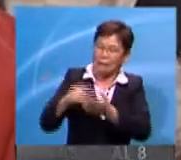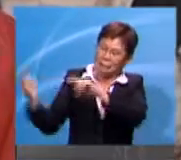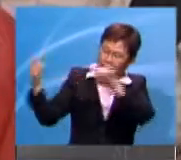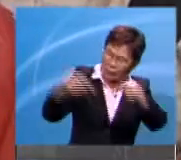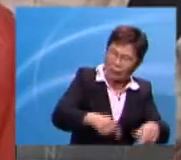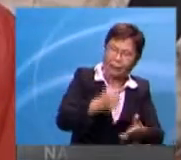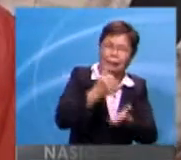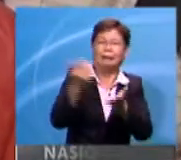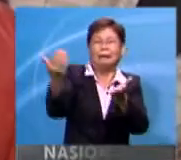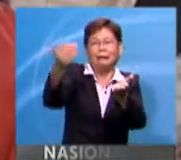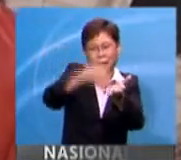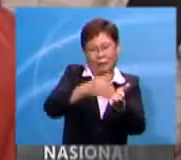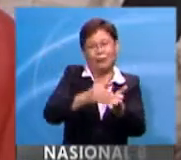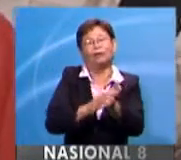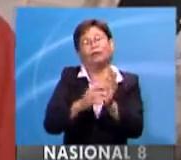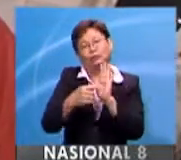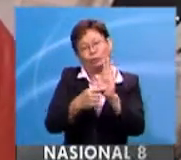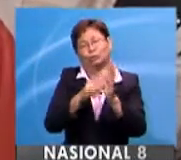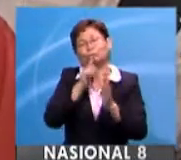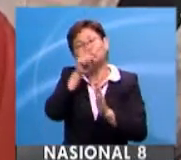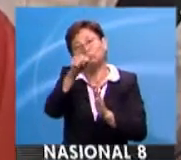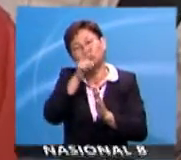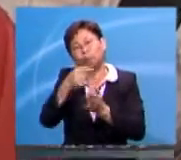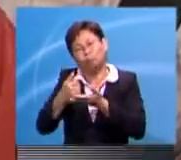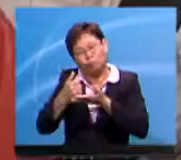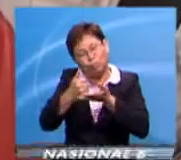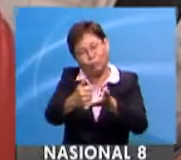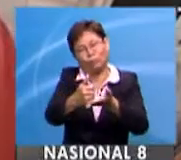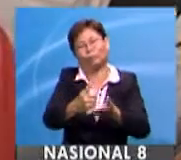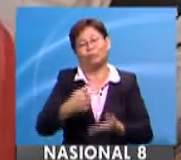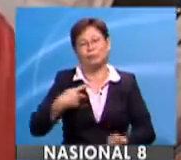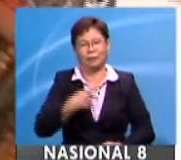menampakkan kesungguhan mereka untuk membantu